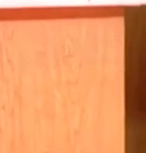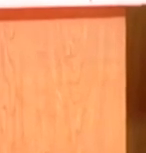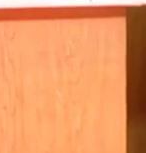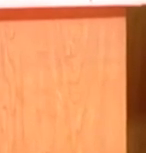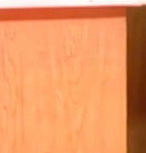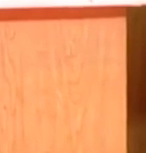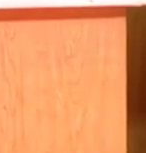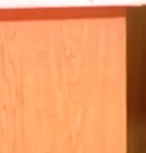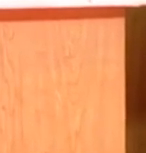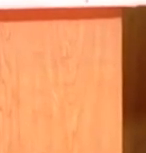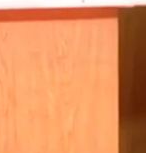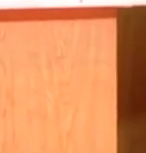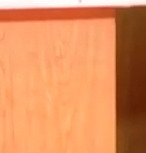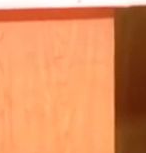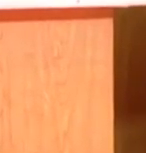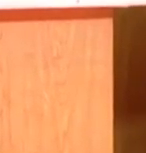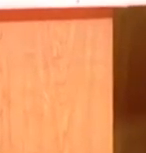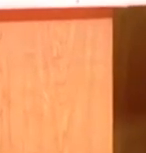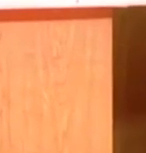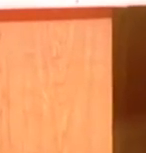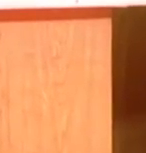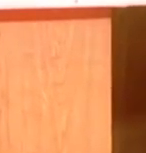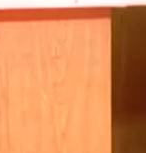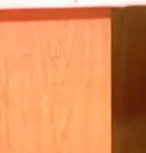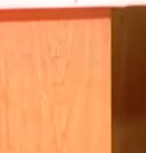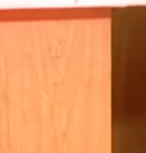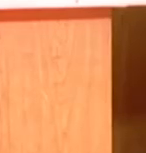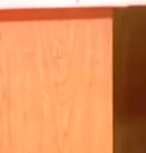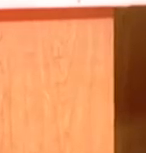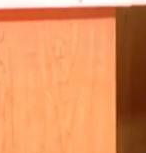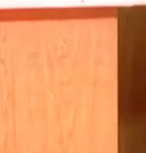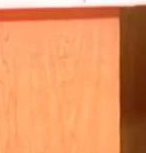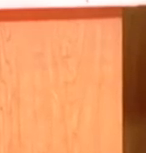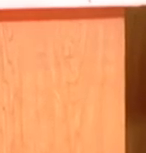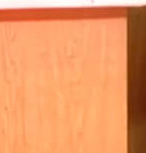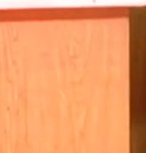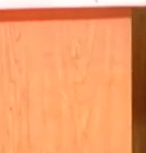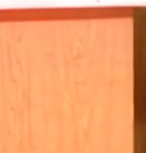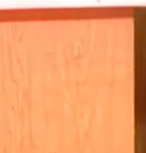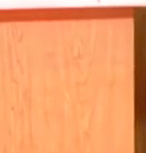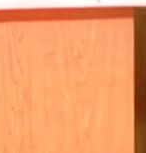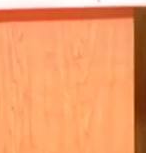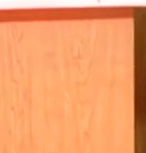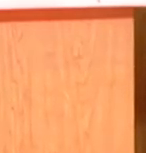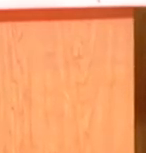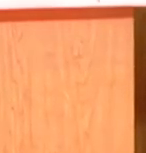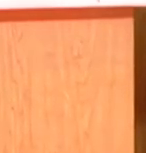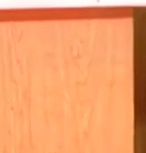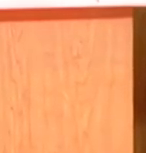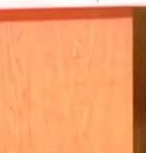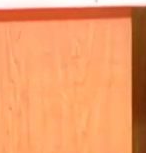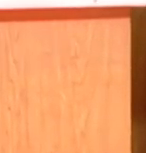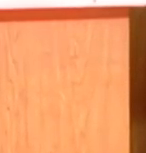youtube.com/GMA News. I-click lang ang subscribe button. At sa mga kapuso abroad, maaari kaming masubaybayan